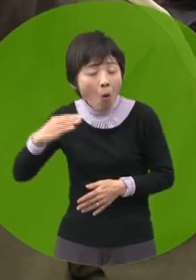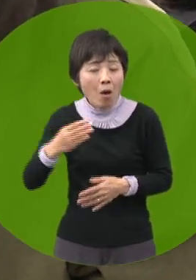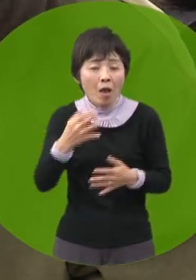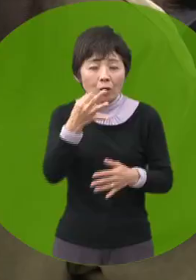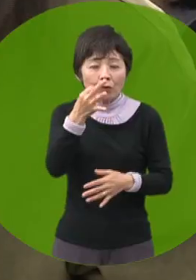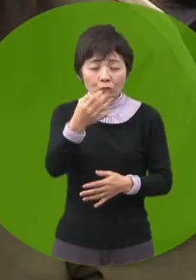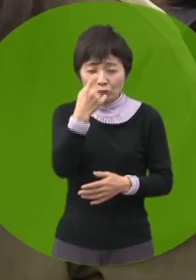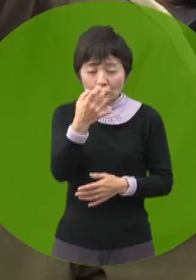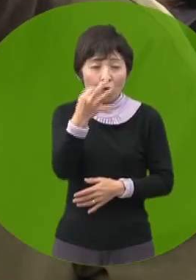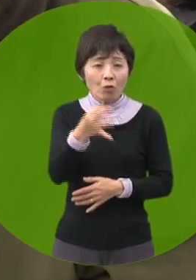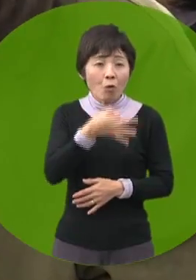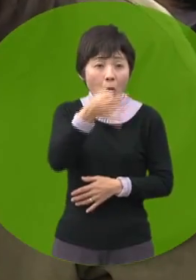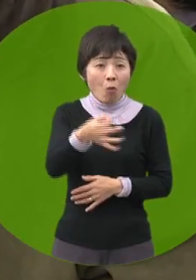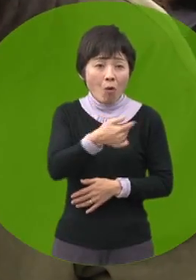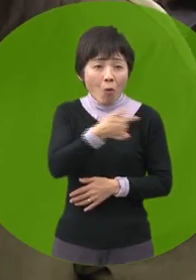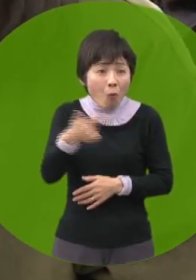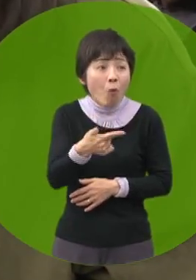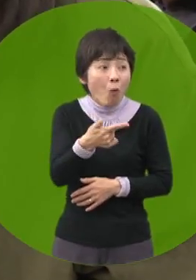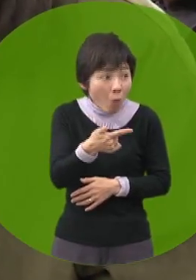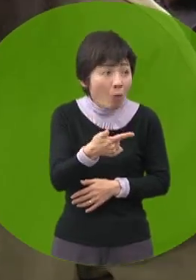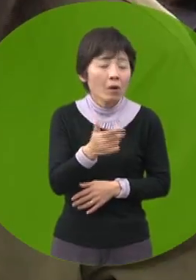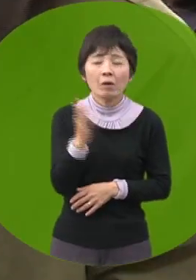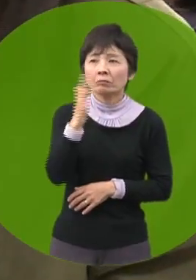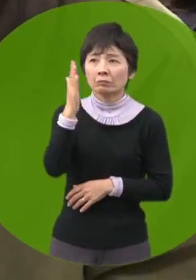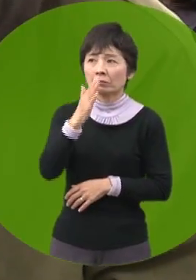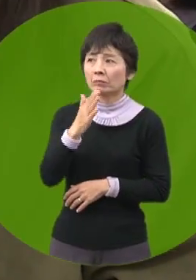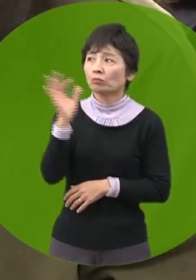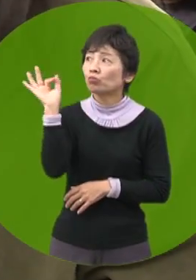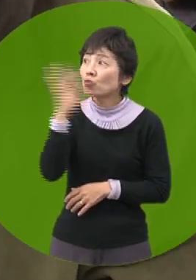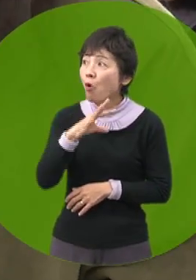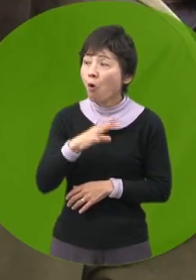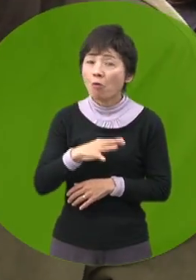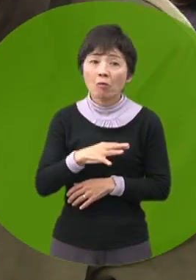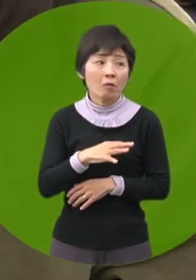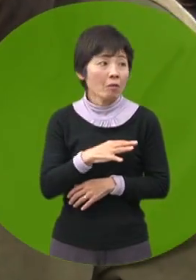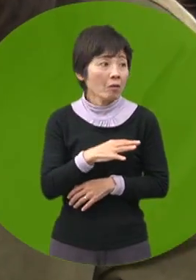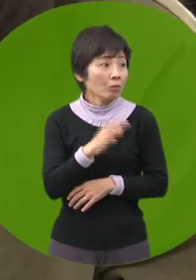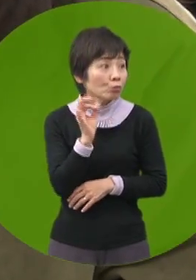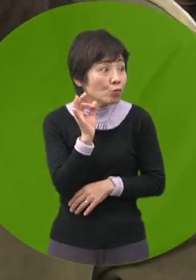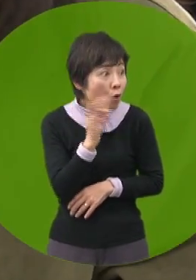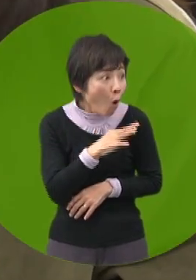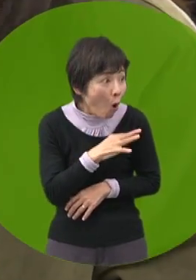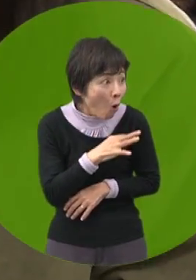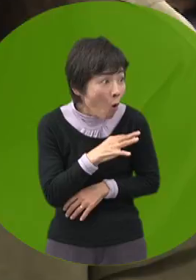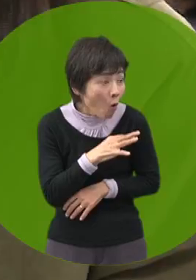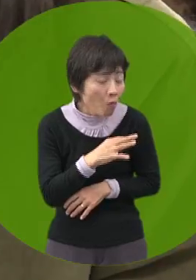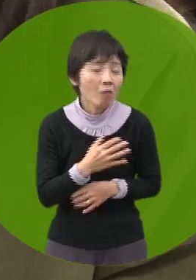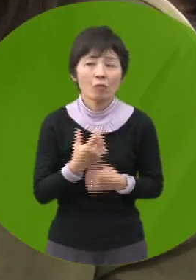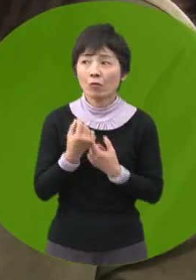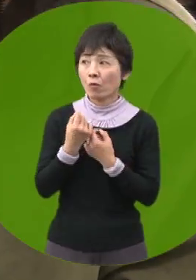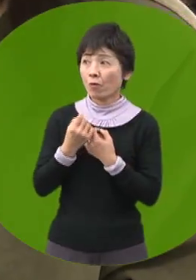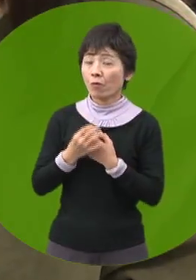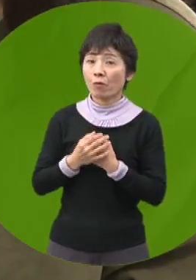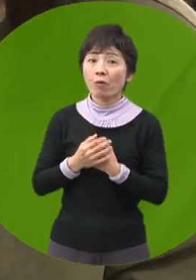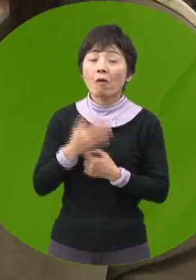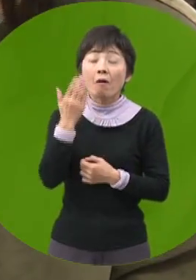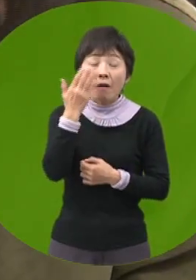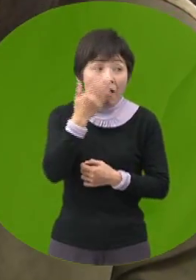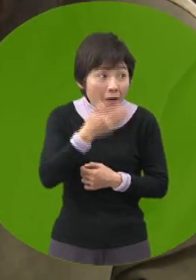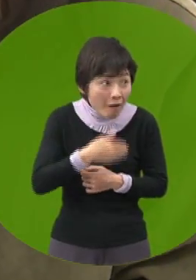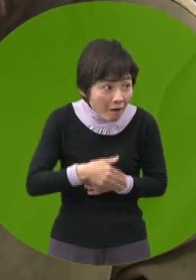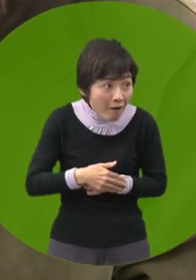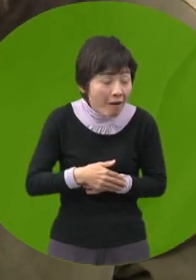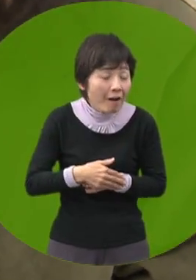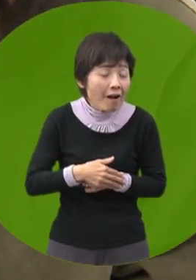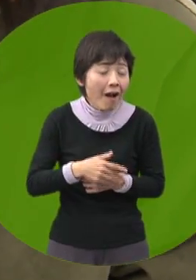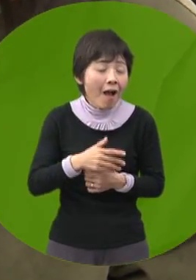変じゃないですか？ いえ、すべての科目が授業料は無料ですよ。 無料ですか？ はい、 これだけ